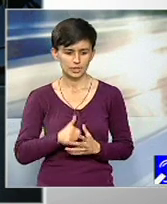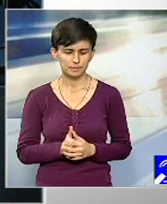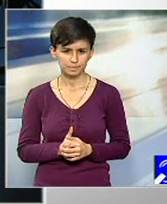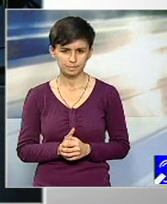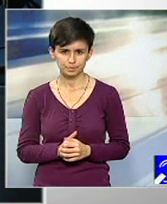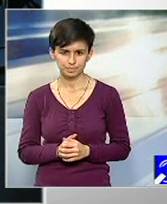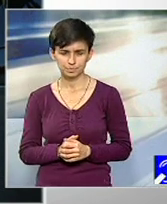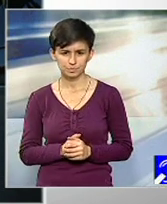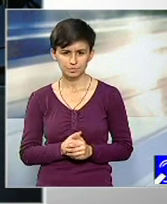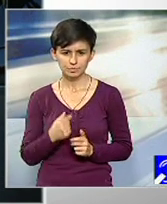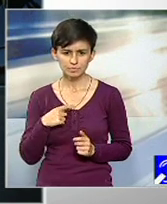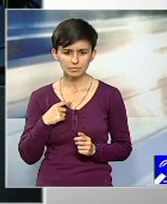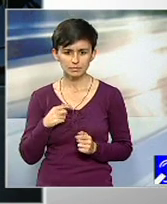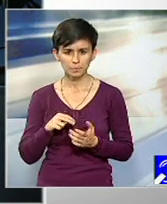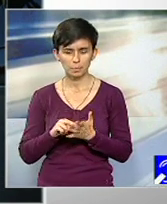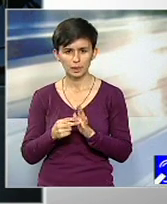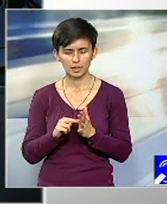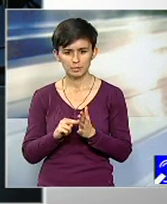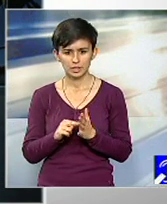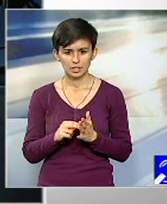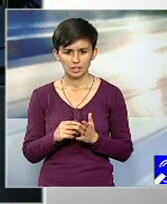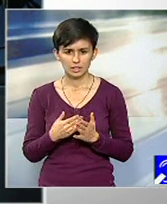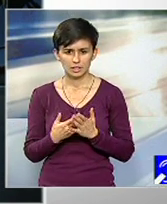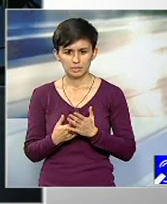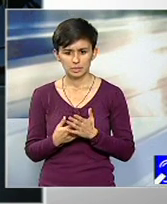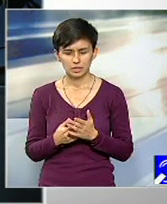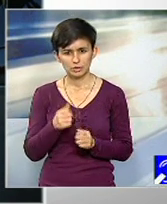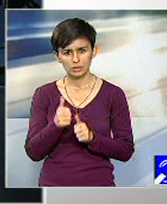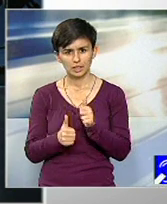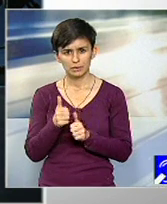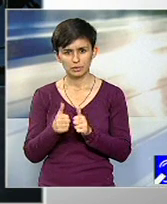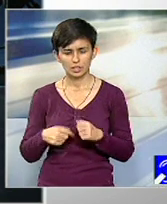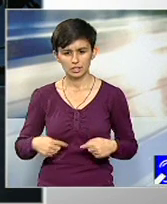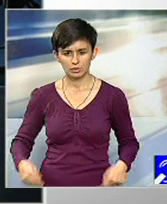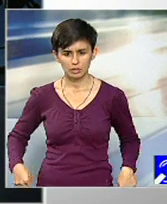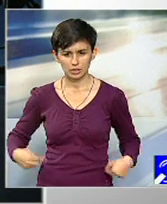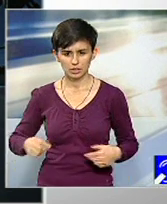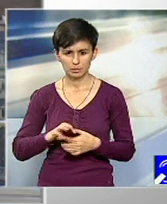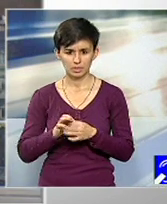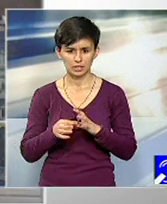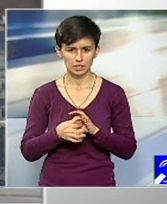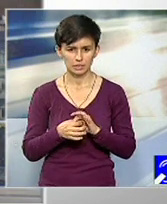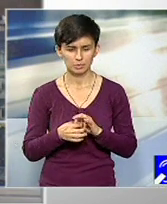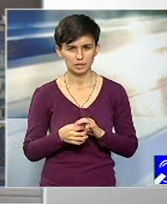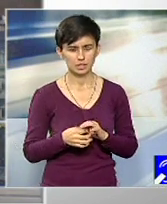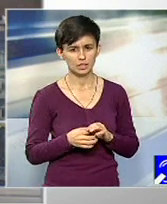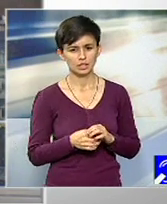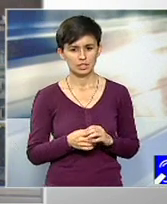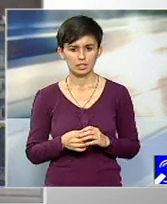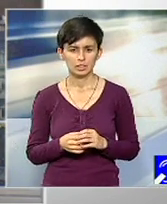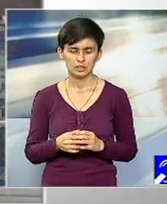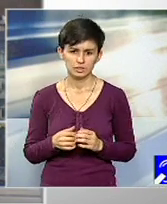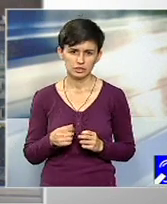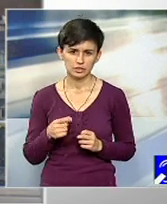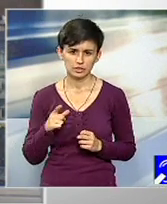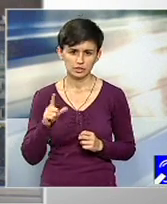De pregătire pentru campionatul european paralimpic de golbal din Finlanda. Wow! De tineret, va fi